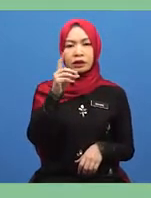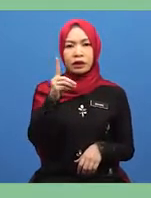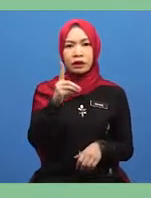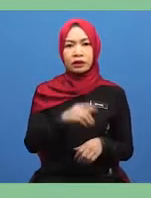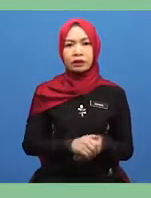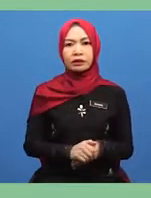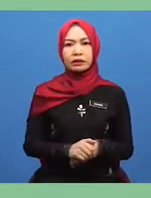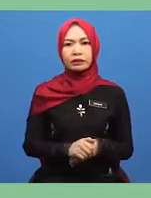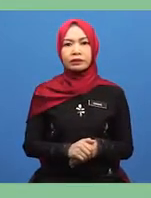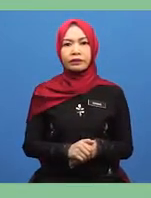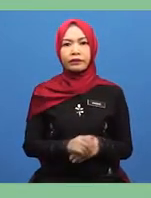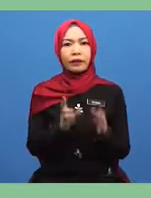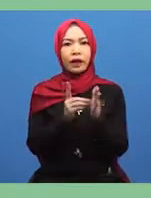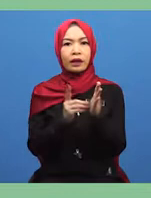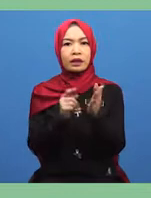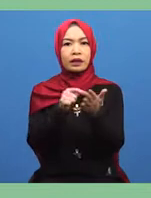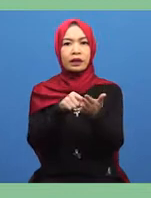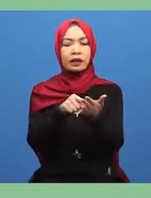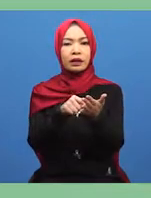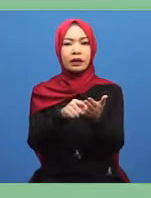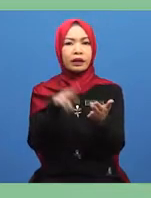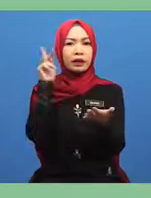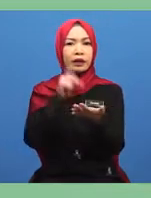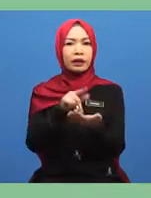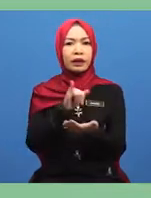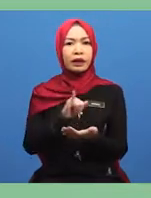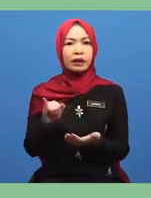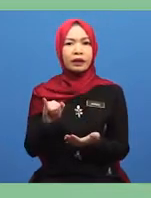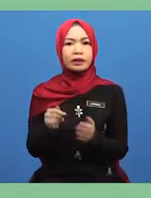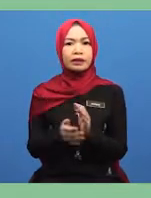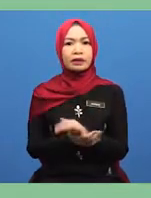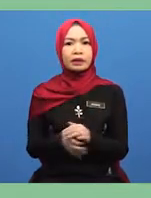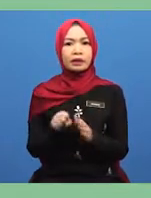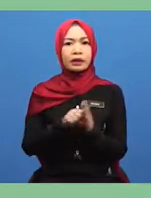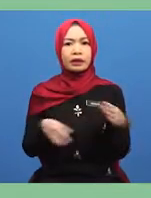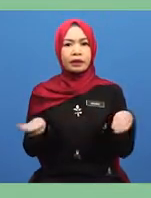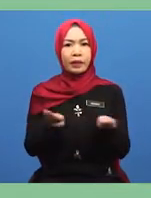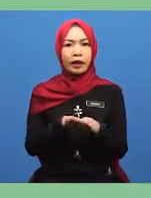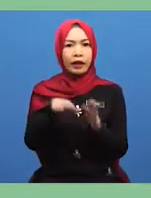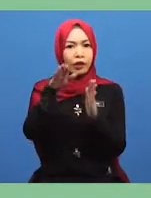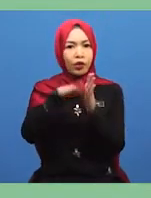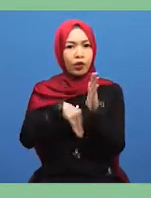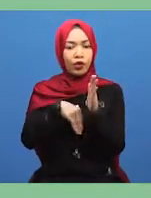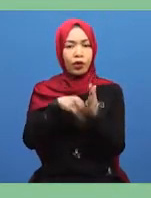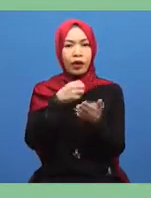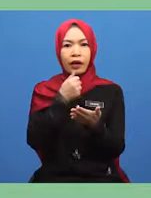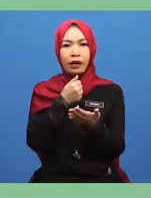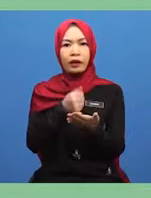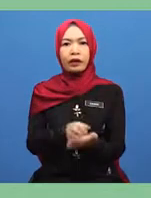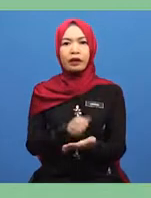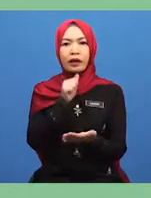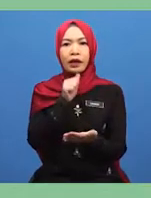sebagai RM terkurang nilai atau dasar devaluasi. Sekarang persoalannya, apakah tujuan